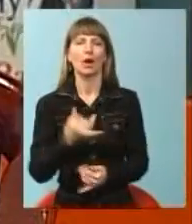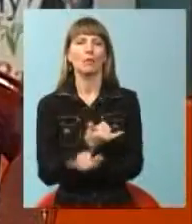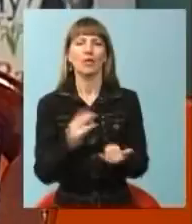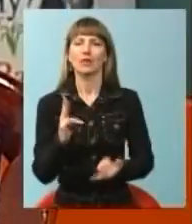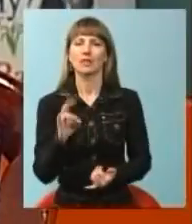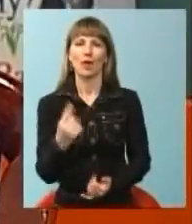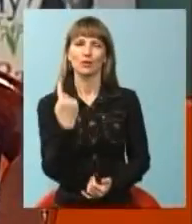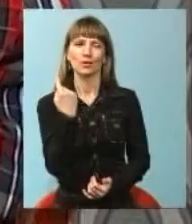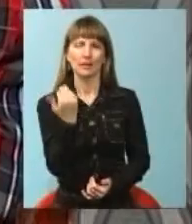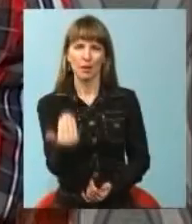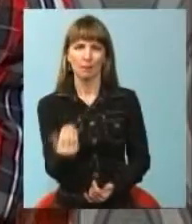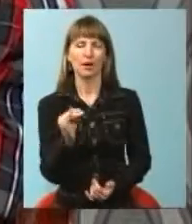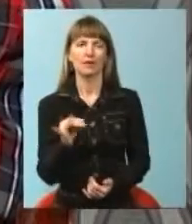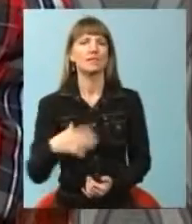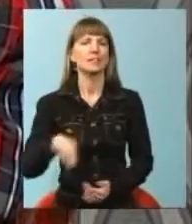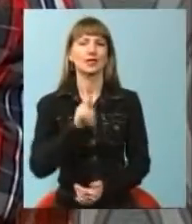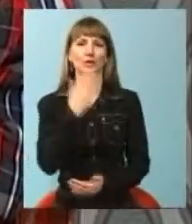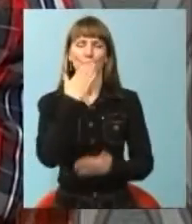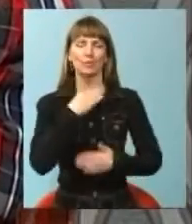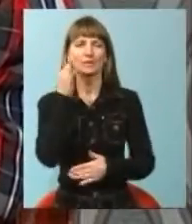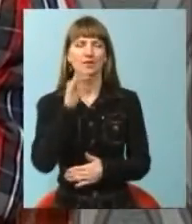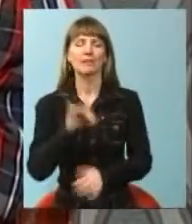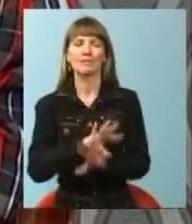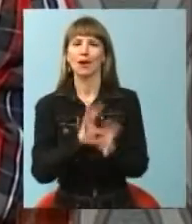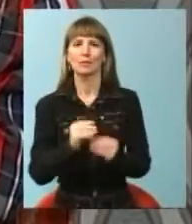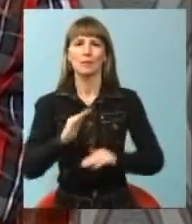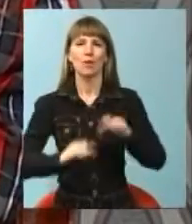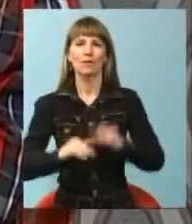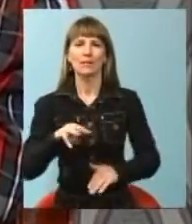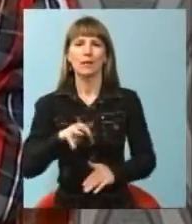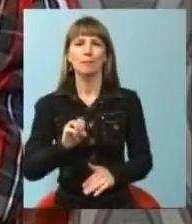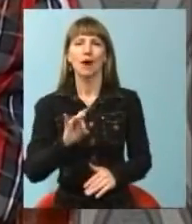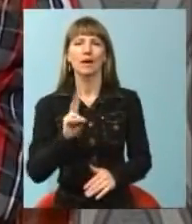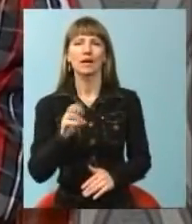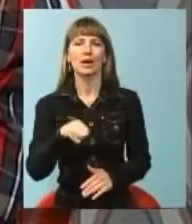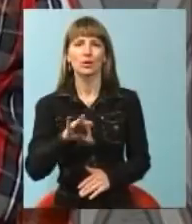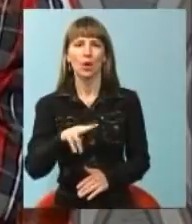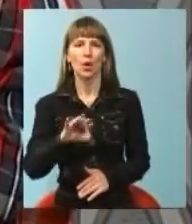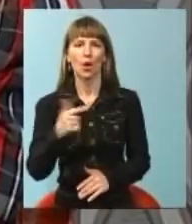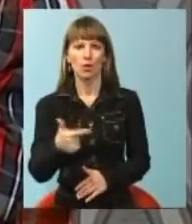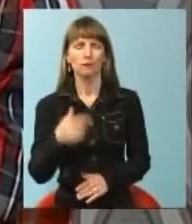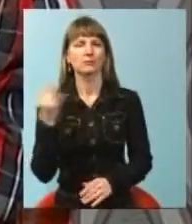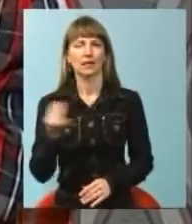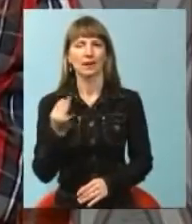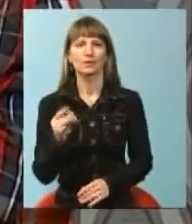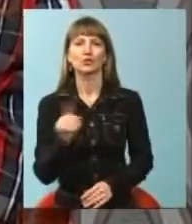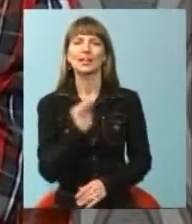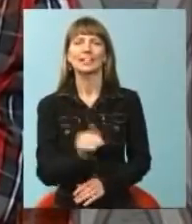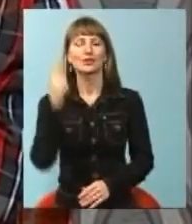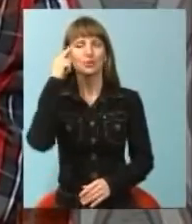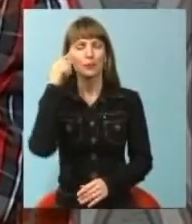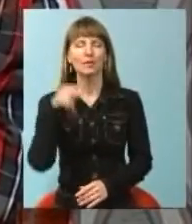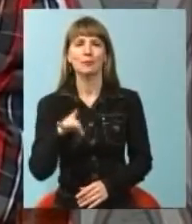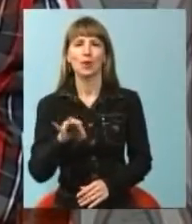тебе, а дуже всіх тих, хто любить солодке. Ну і взагалі професія маркетолог дійсно таки дуже цікава. І взагалі цікаво, що діти гадають